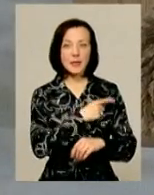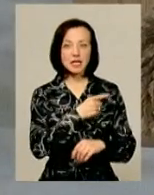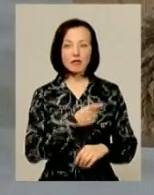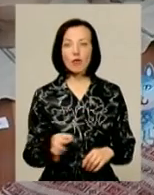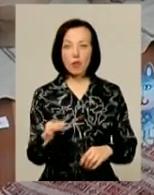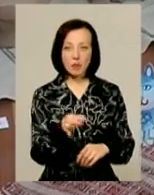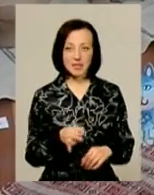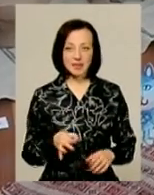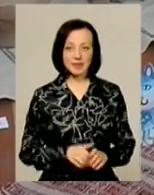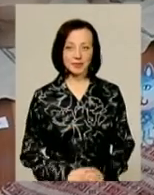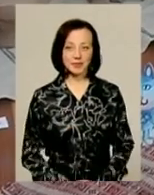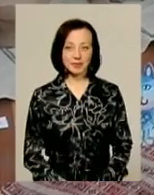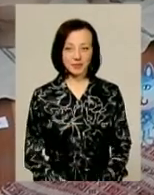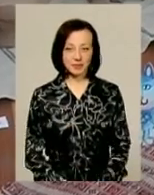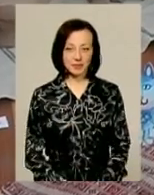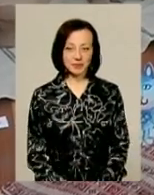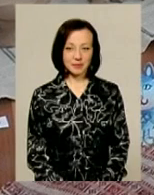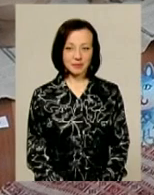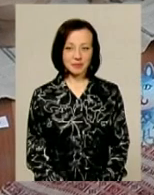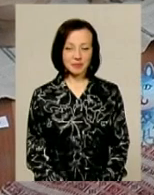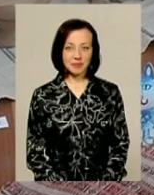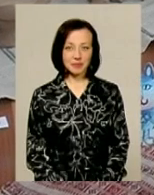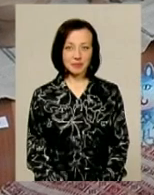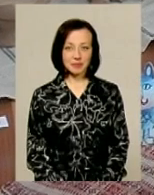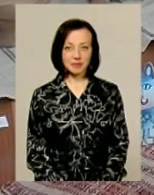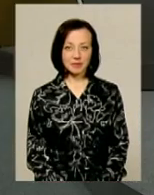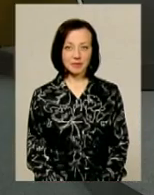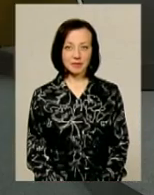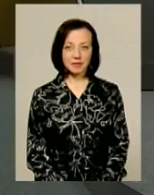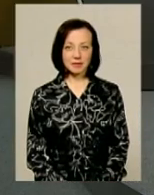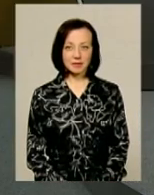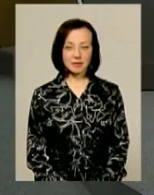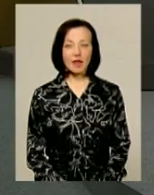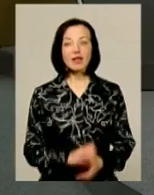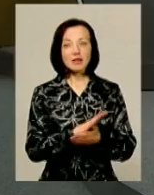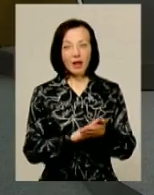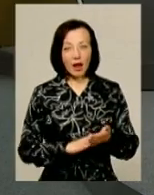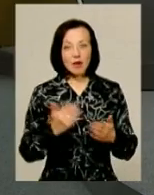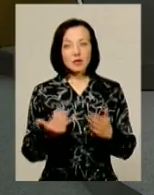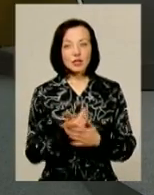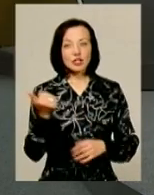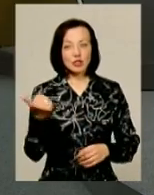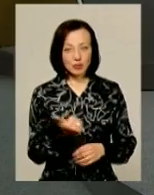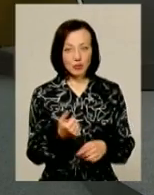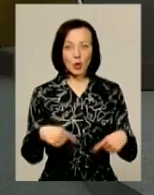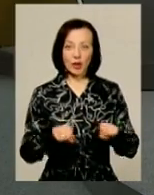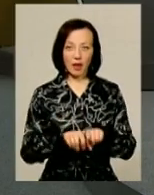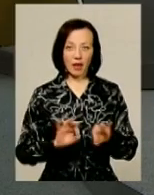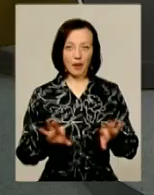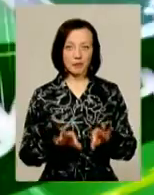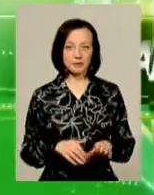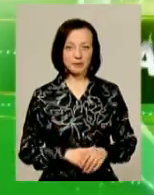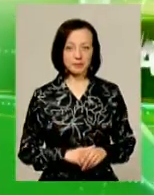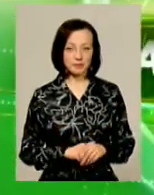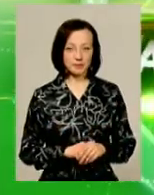краю. Тетяна Ворожцова, Максим Захарченко для інформаційного випуску. Далі у панорамі «Тиждень» про таке.